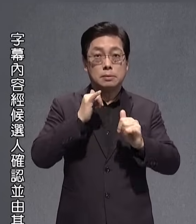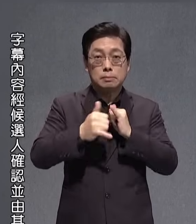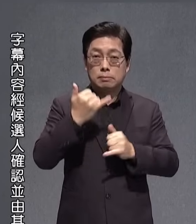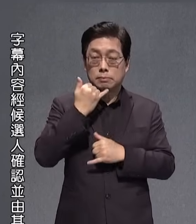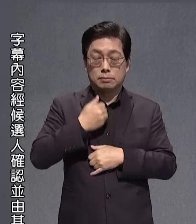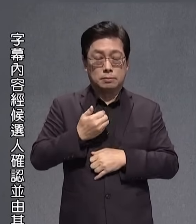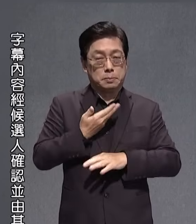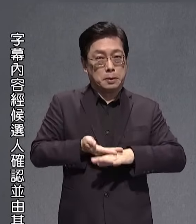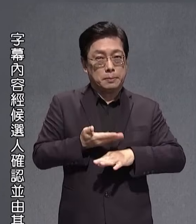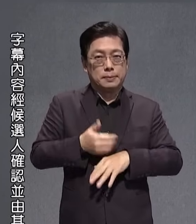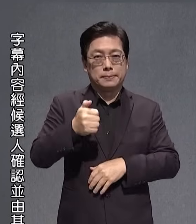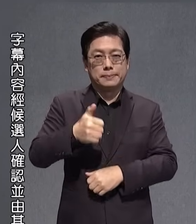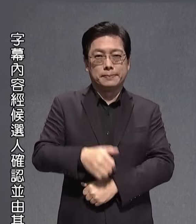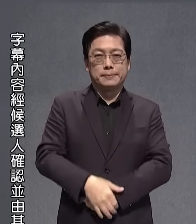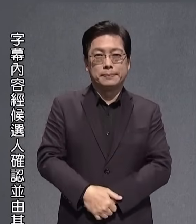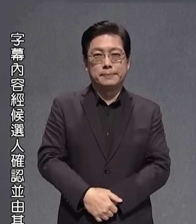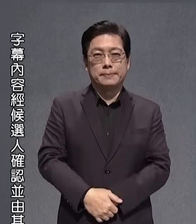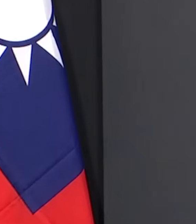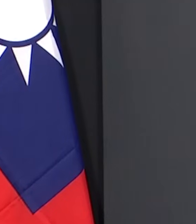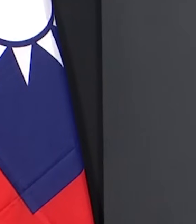能够安心。谢谢。